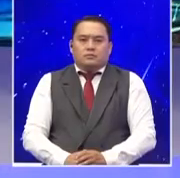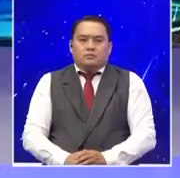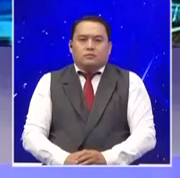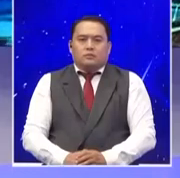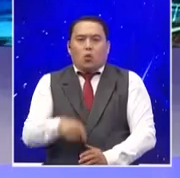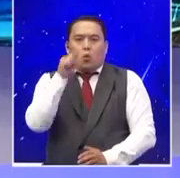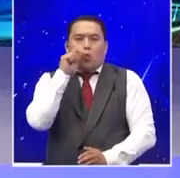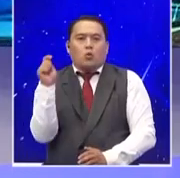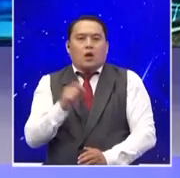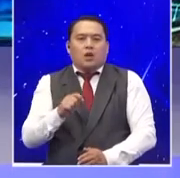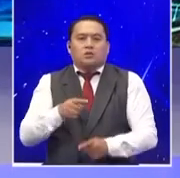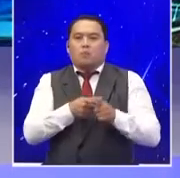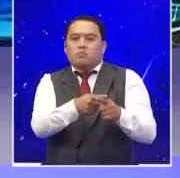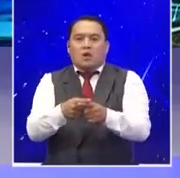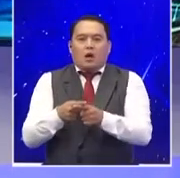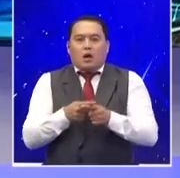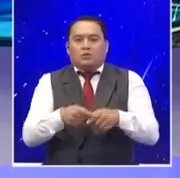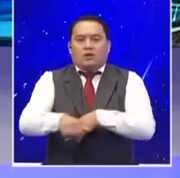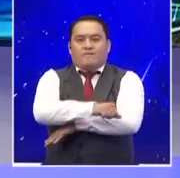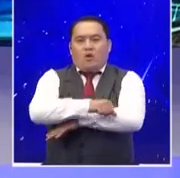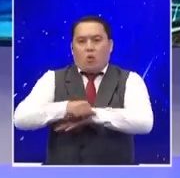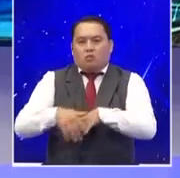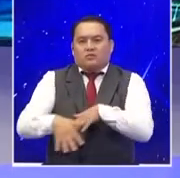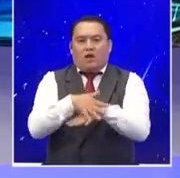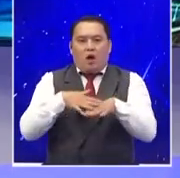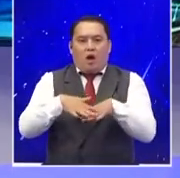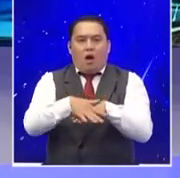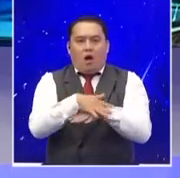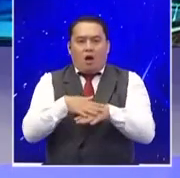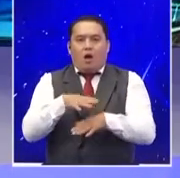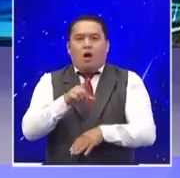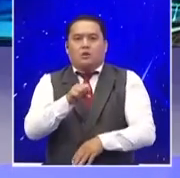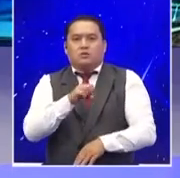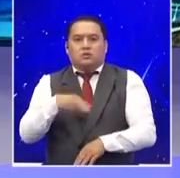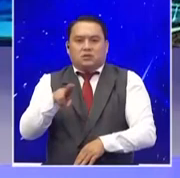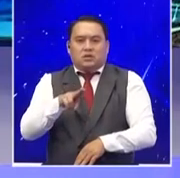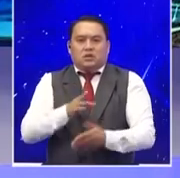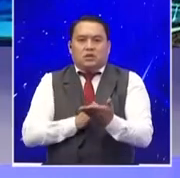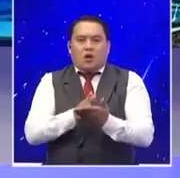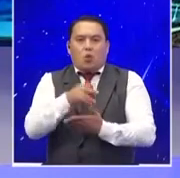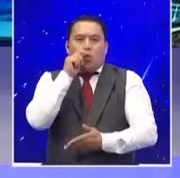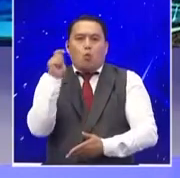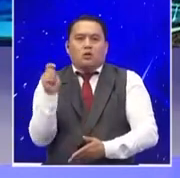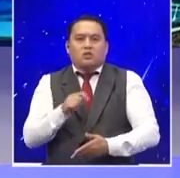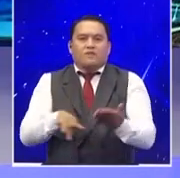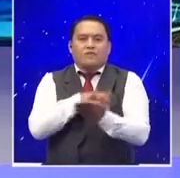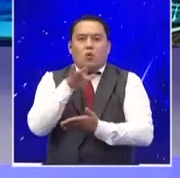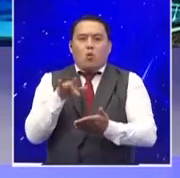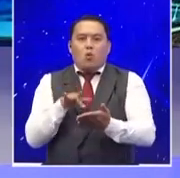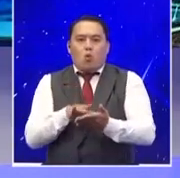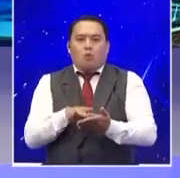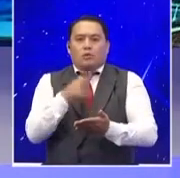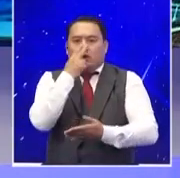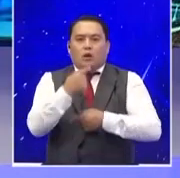На украинско-белорусской границе скопились около 1500 паломников-хасидов. Они направляются в украинский город Умань,